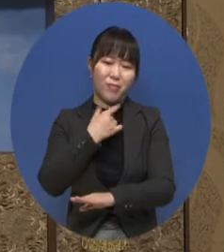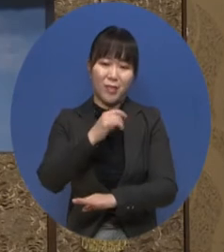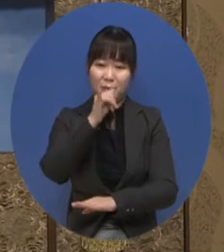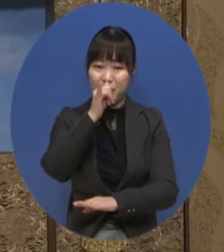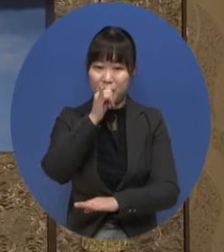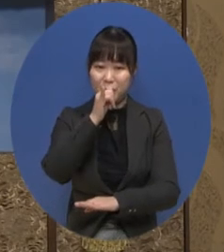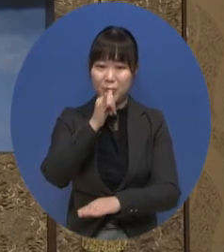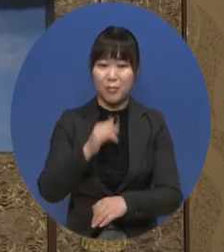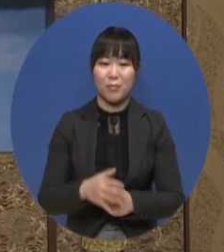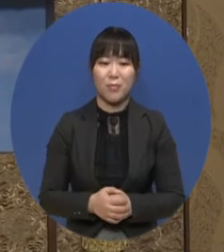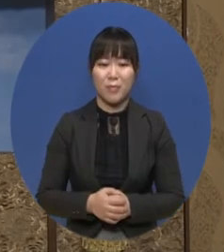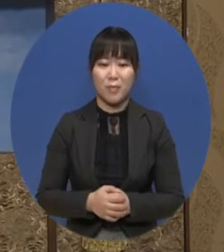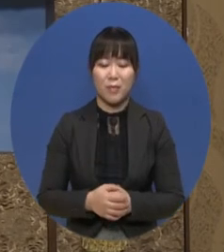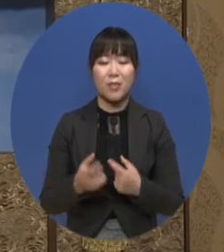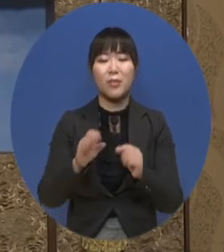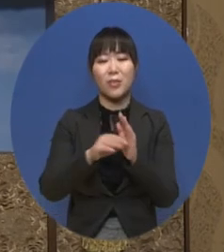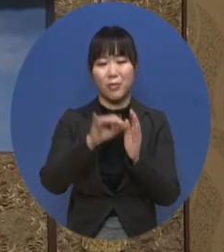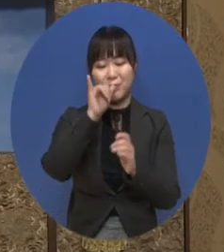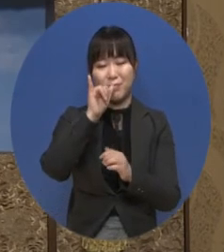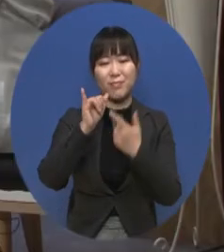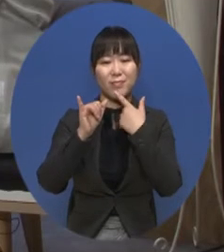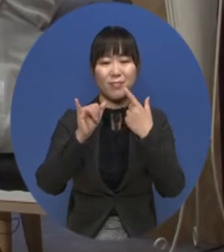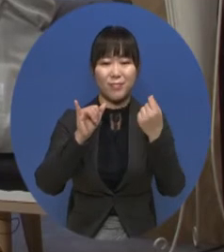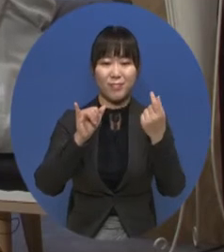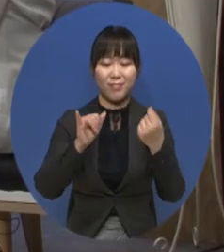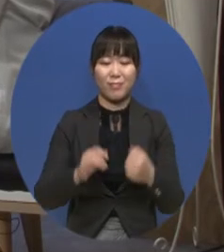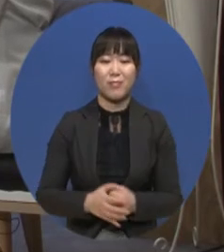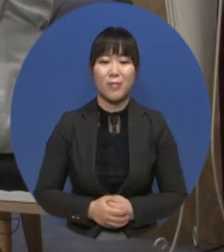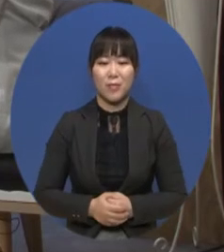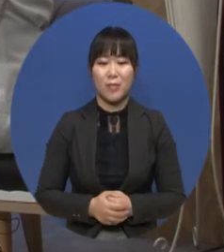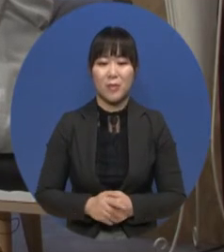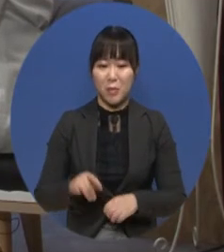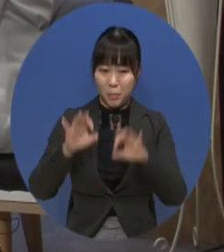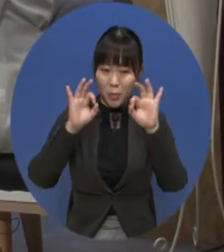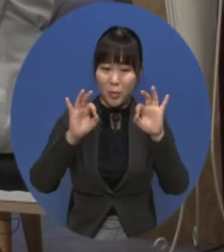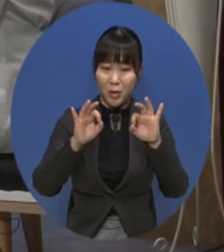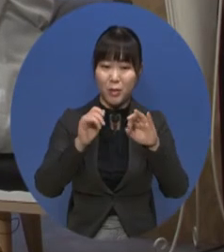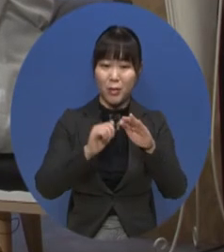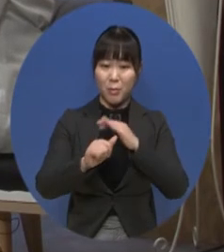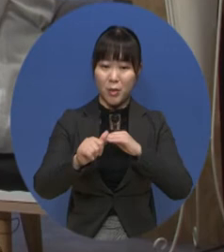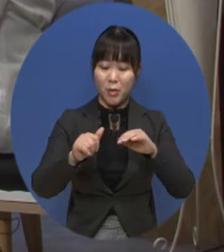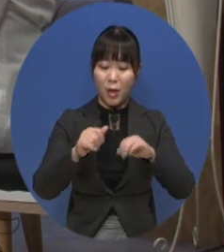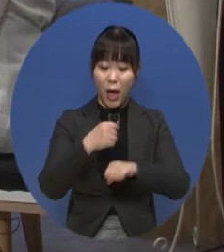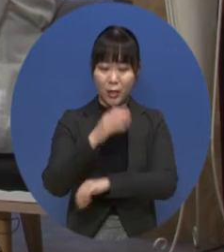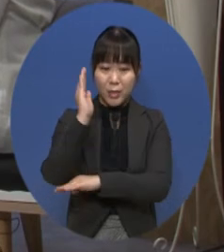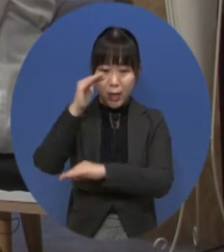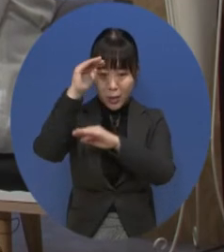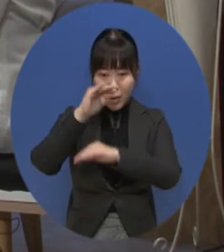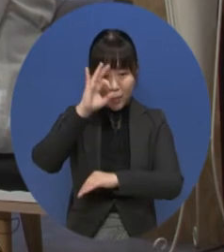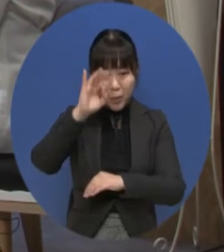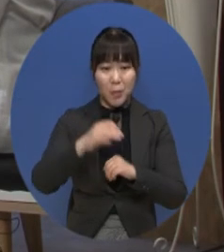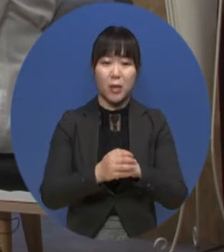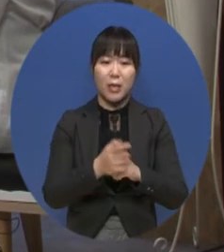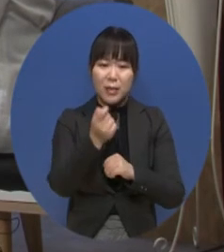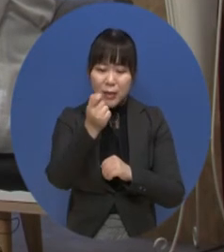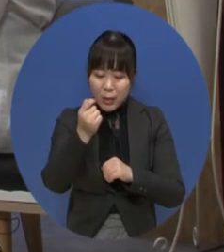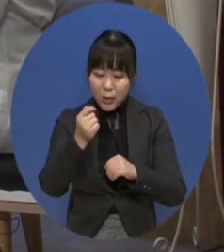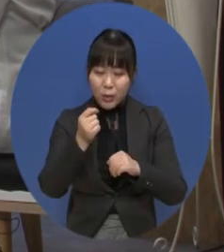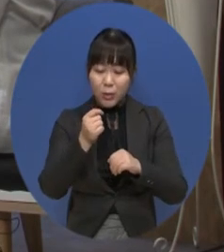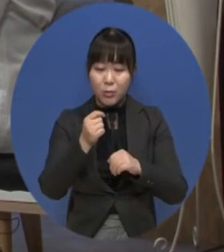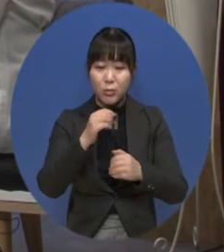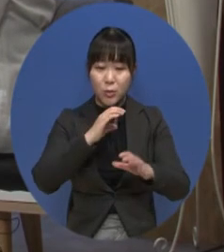있고 그렇죠. 그럴 그럴 때가 때가 있죠. 있죠. 네, 보면은 이제 대표님이 하시는 얘기를 들어보면 대표님의 이 소소한